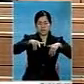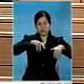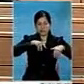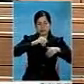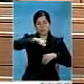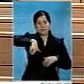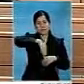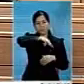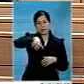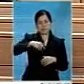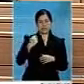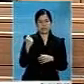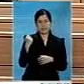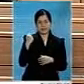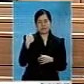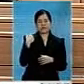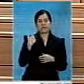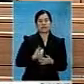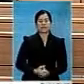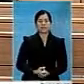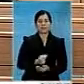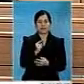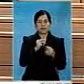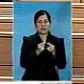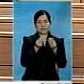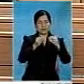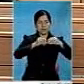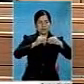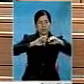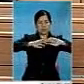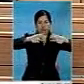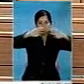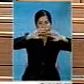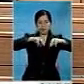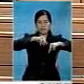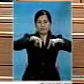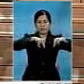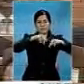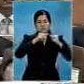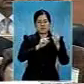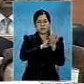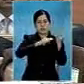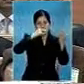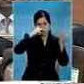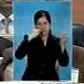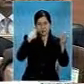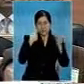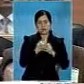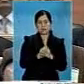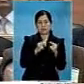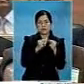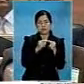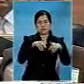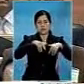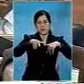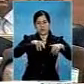อธิปไตยและจะทำให้รัฐบาลบริหารประเทศได้มีประสิทธิภาพผลประโยชน์จะตกกับพี่น้องประชาช